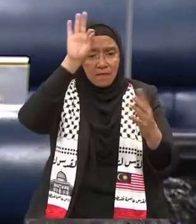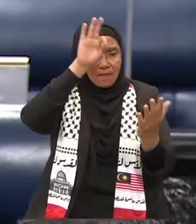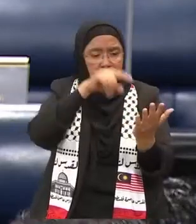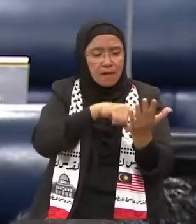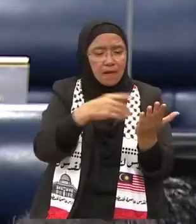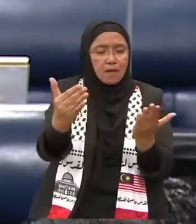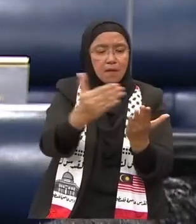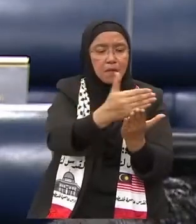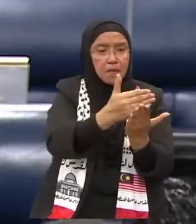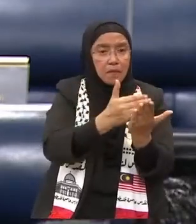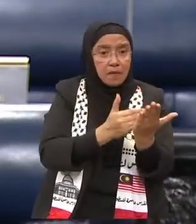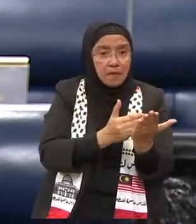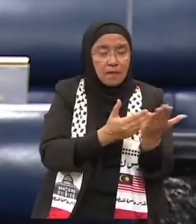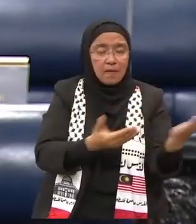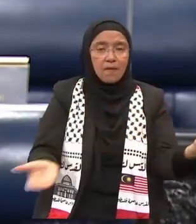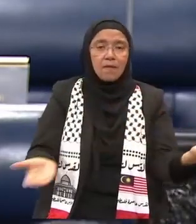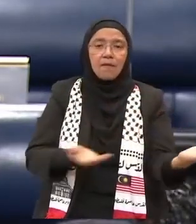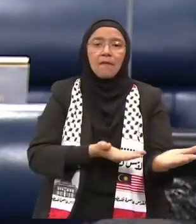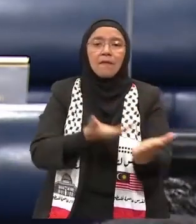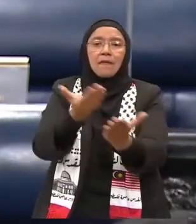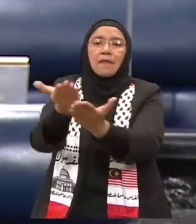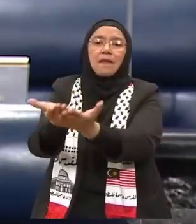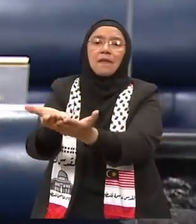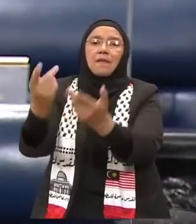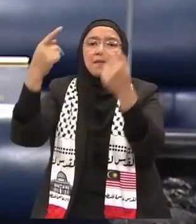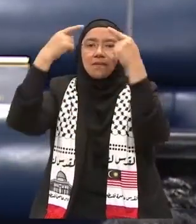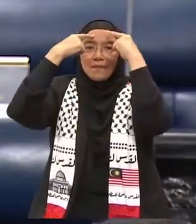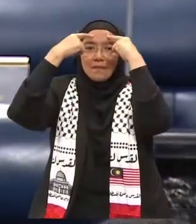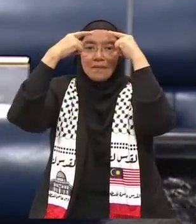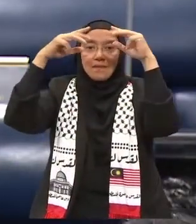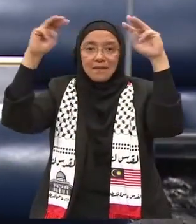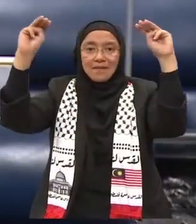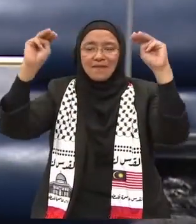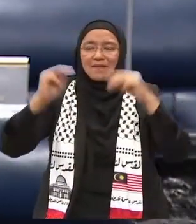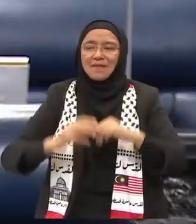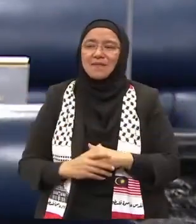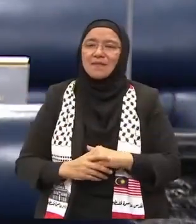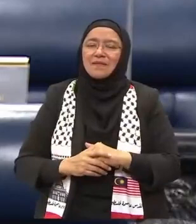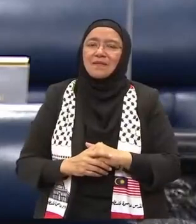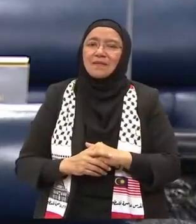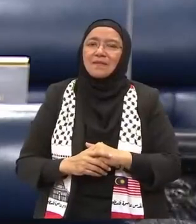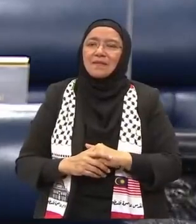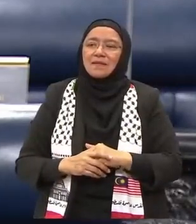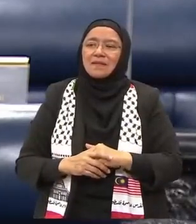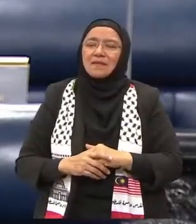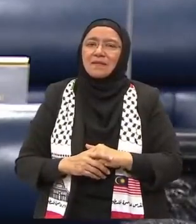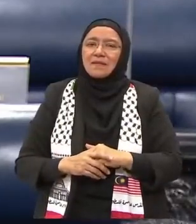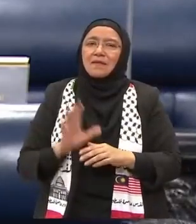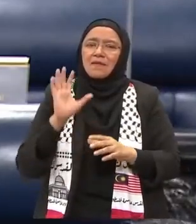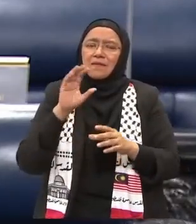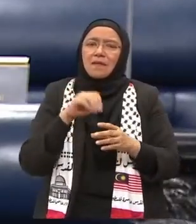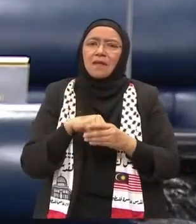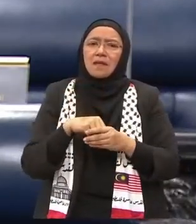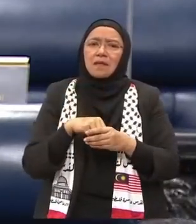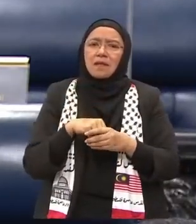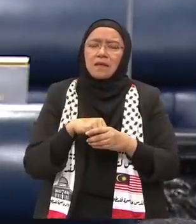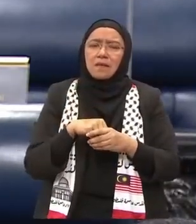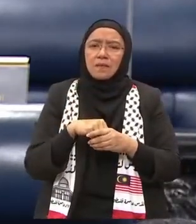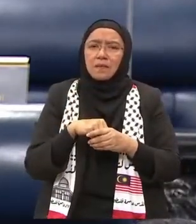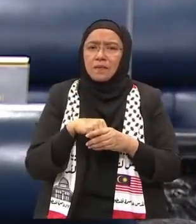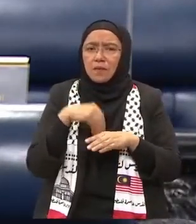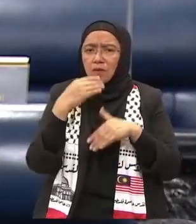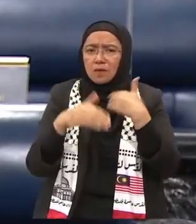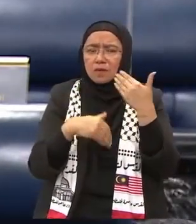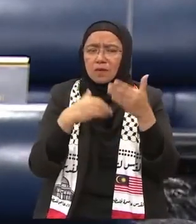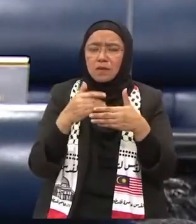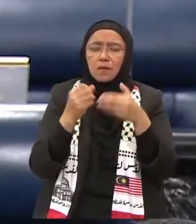dikemukakan kepada Perdana Menteri jadi dalam proses itu banyak faktor faktor akan diambil kira